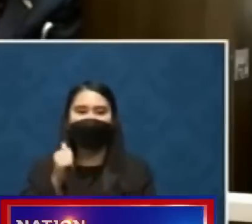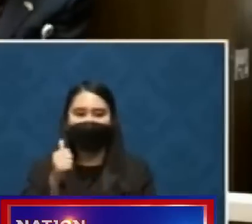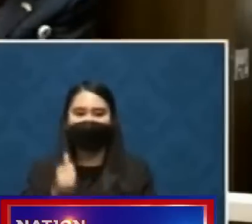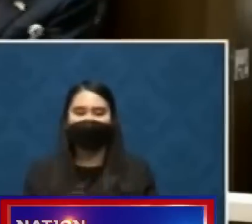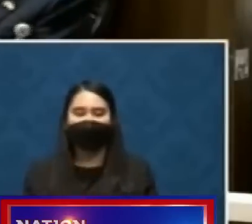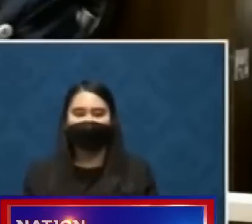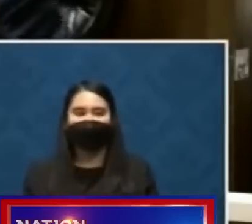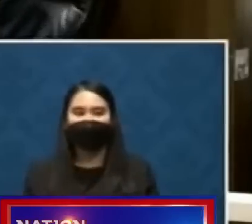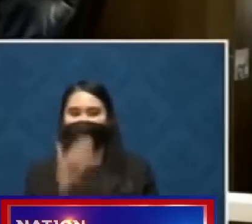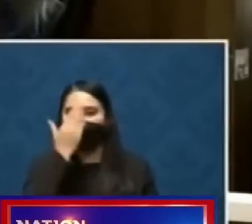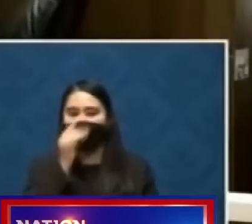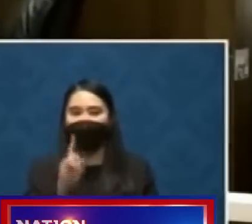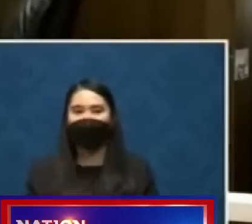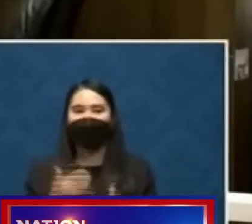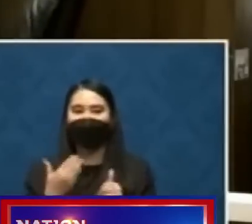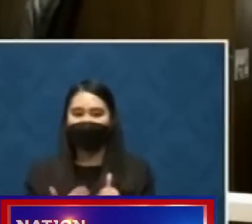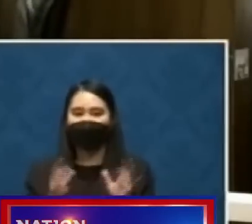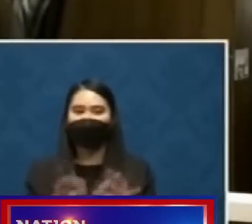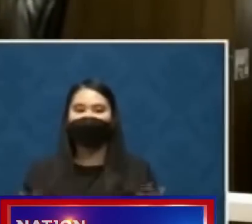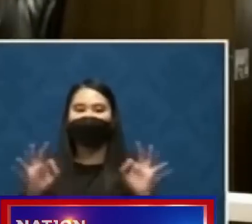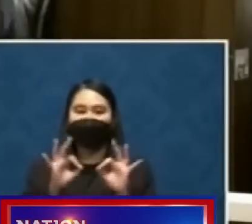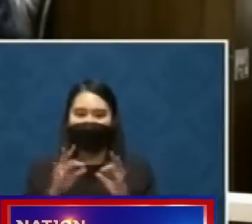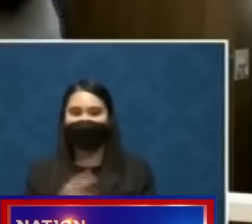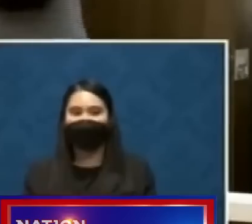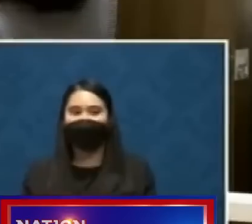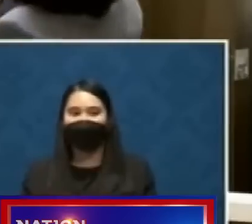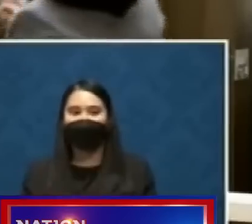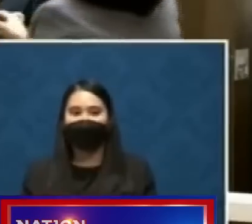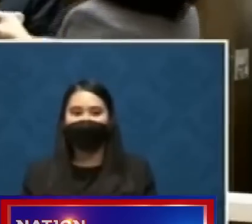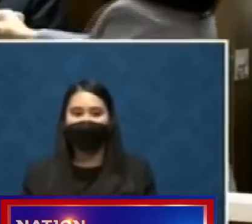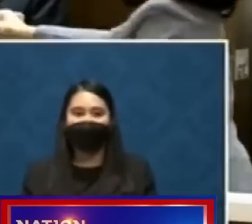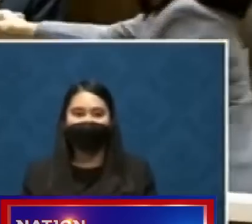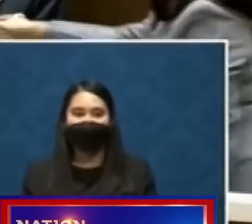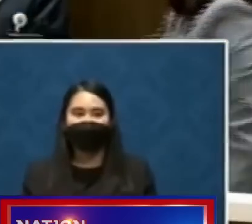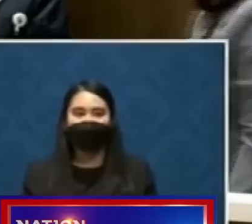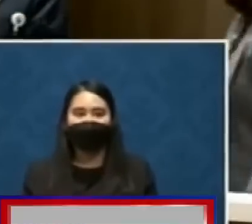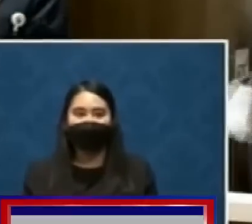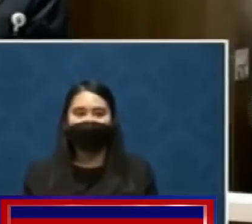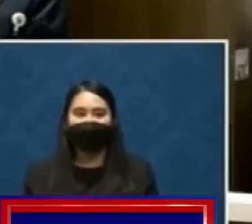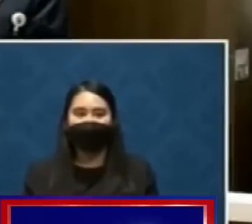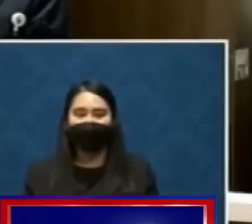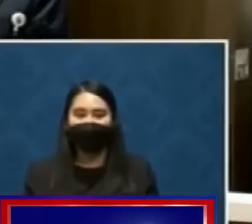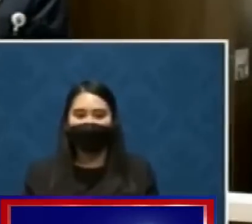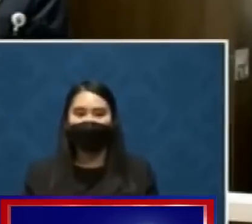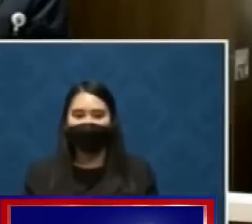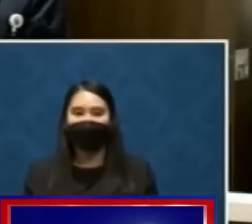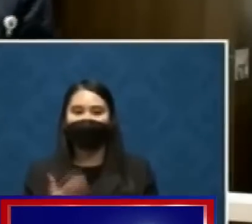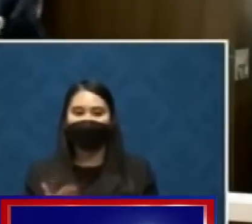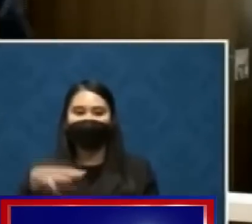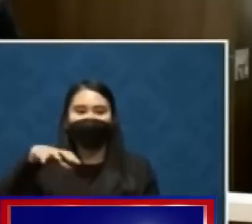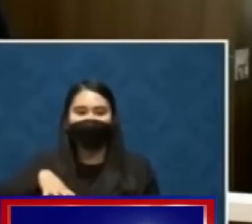แน่นอนเพราะคนคนนี้มีความสำคัญไม่แพ้ สวอ่างสวทรงเ อนะฮะ